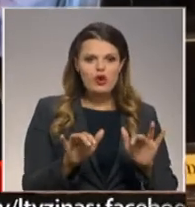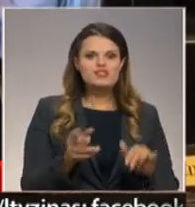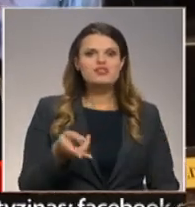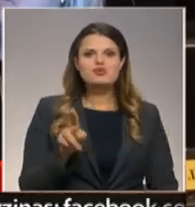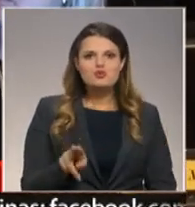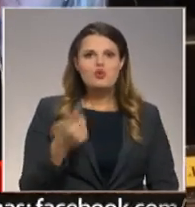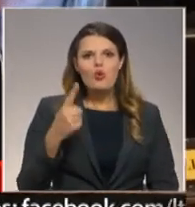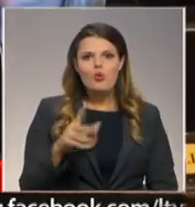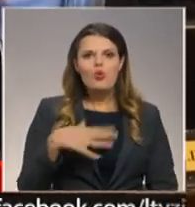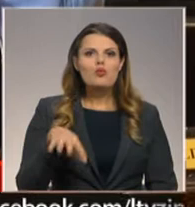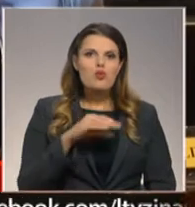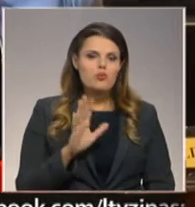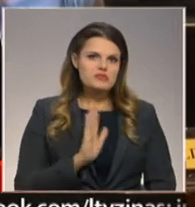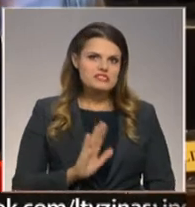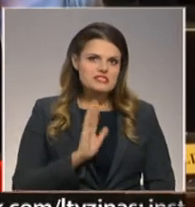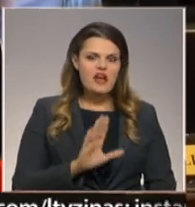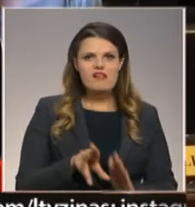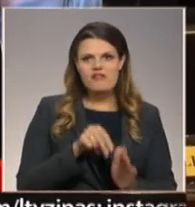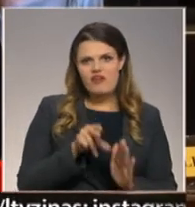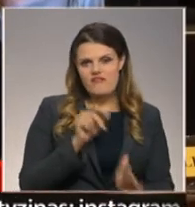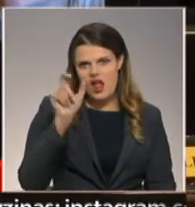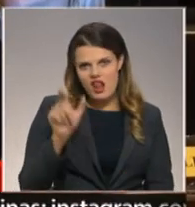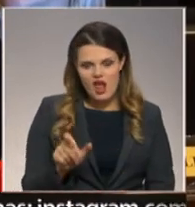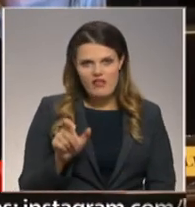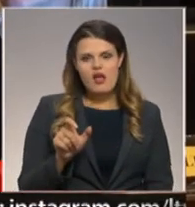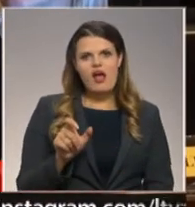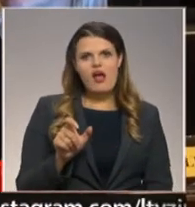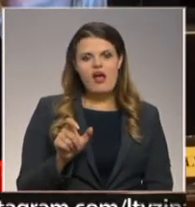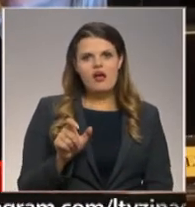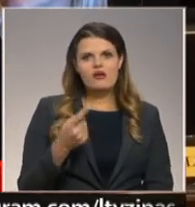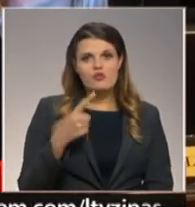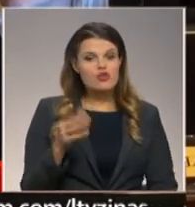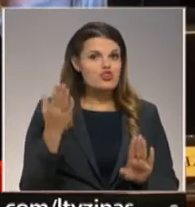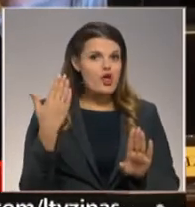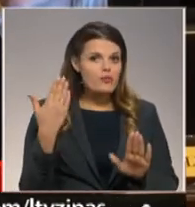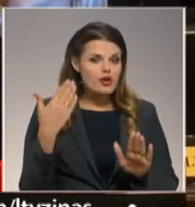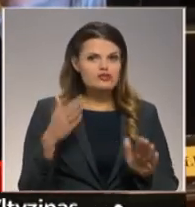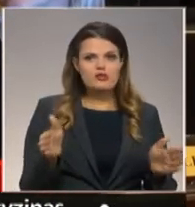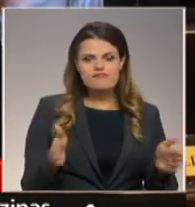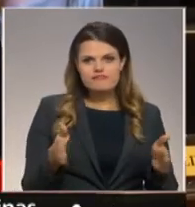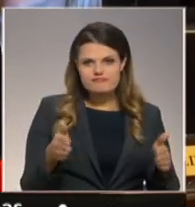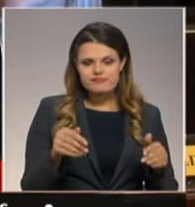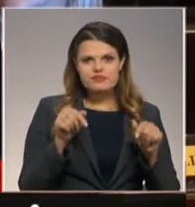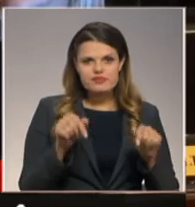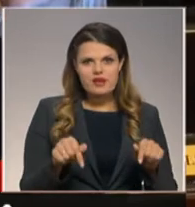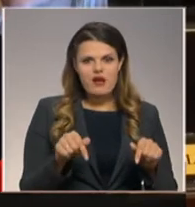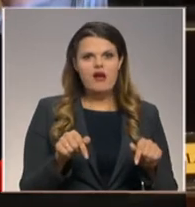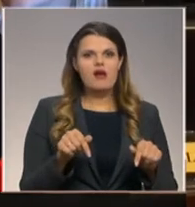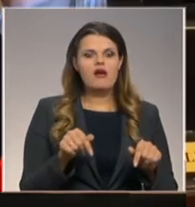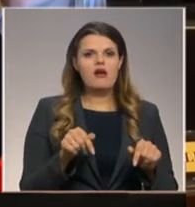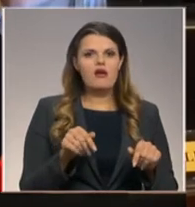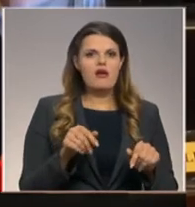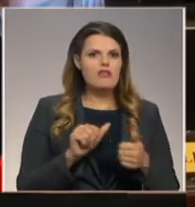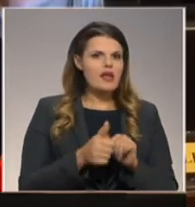un ko no mums sagaida vēlētāji, jo iepriekšējā sasaukumā tāda reforma